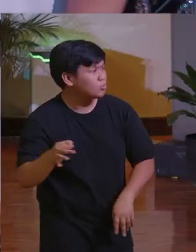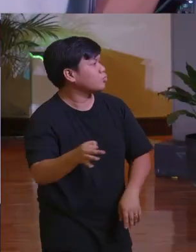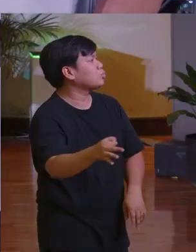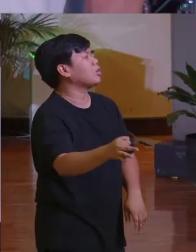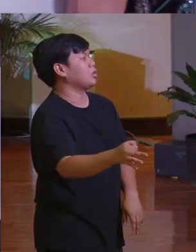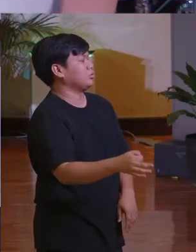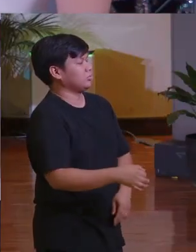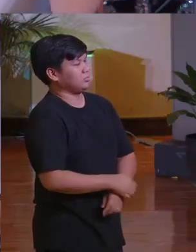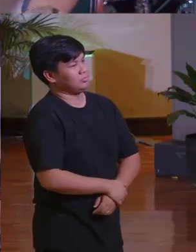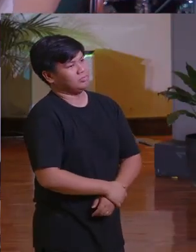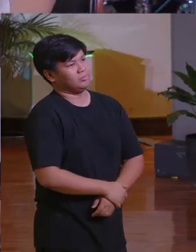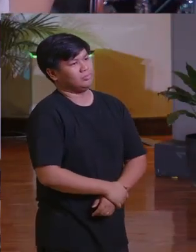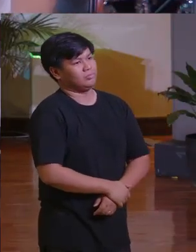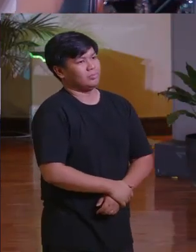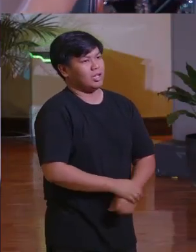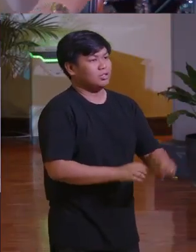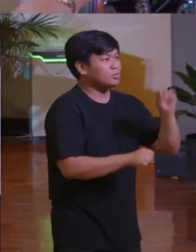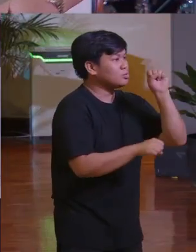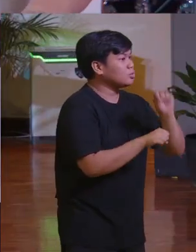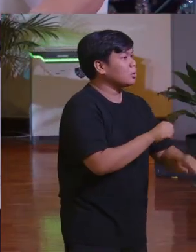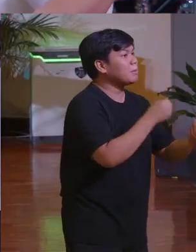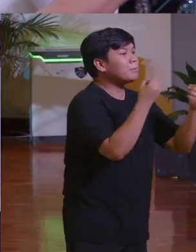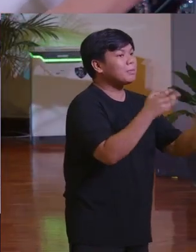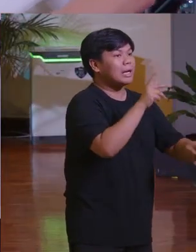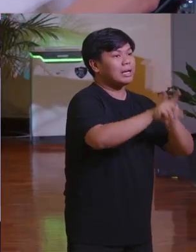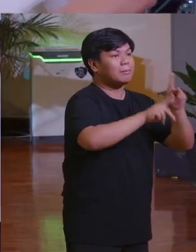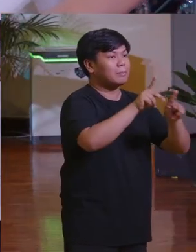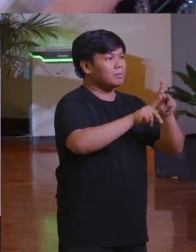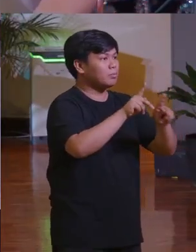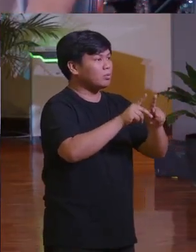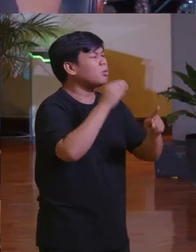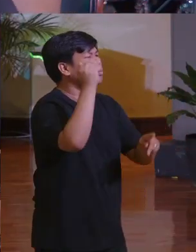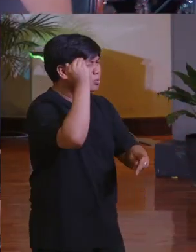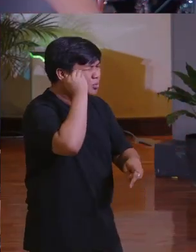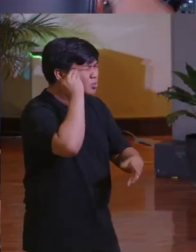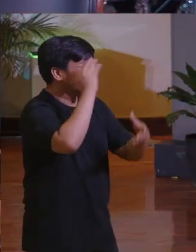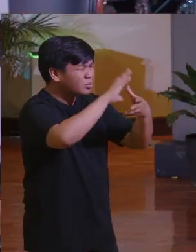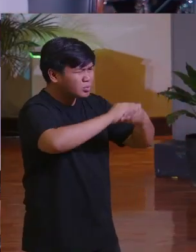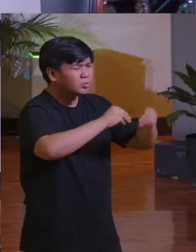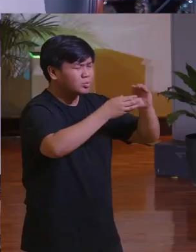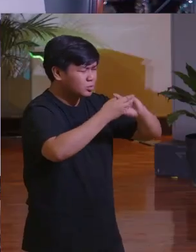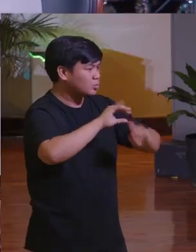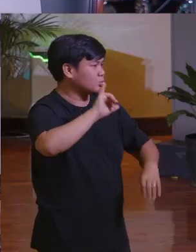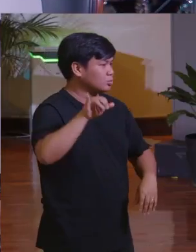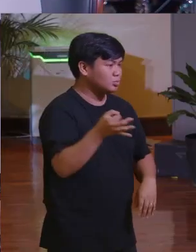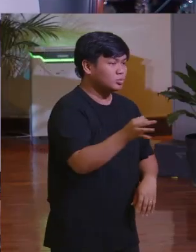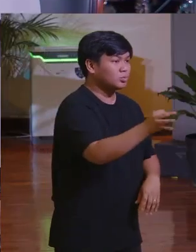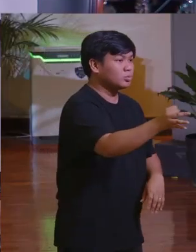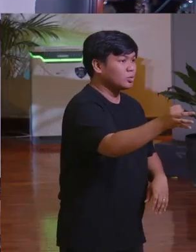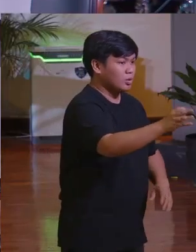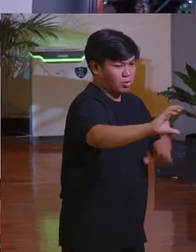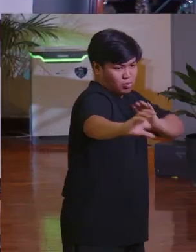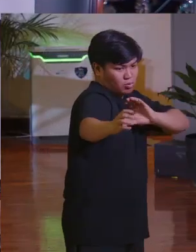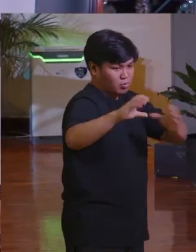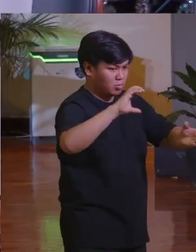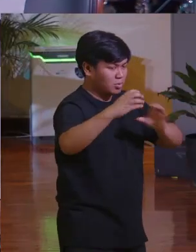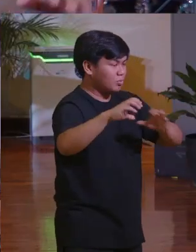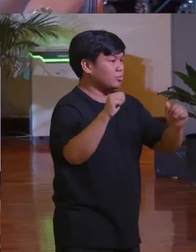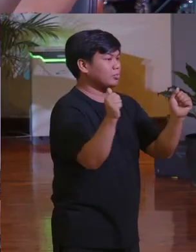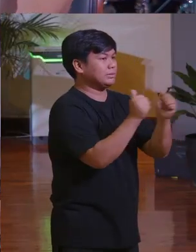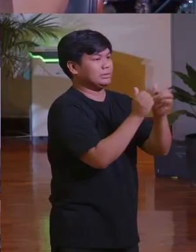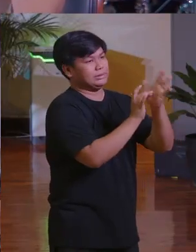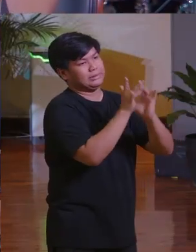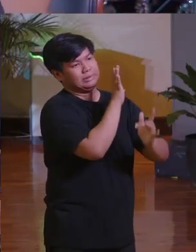no? Maraming nangyari kay Jonah na merong kahalintulad sa buhay ni Jesus.